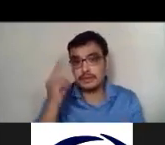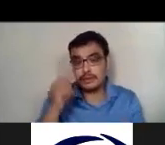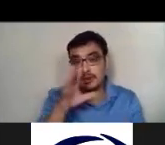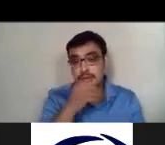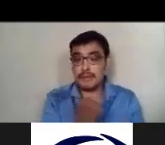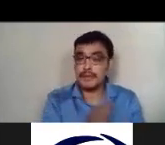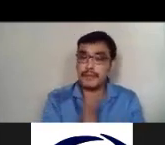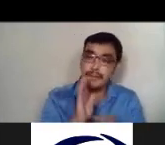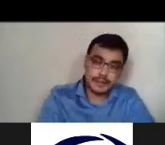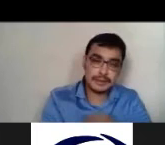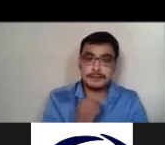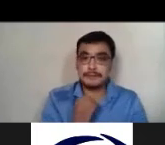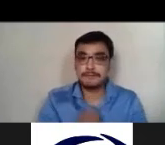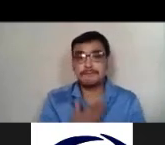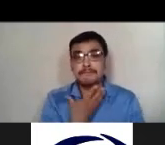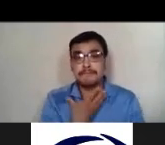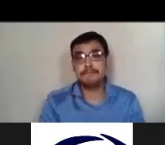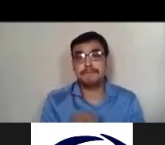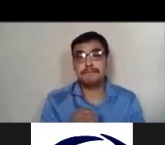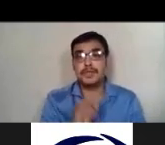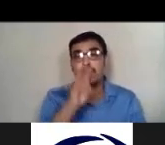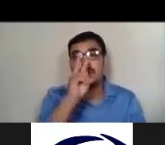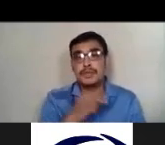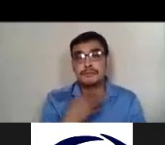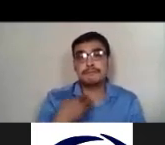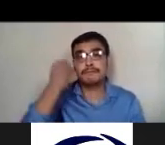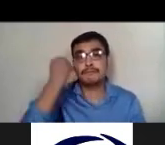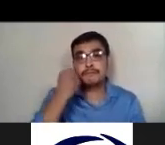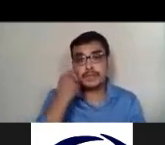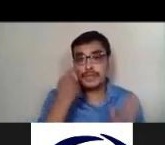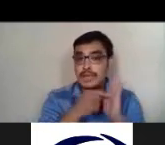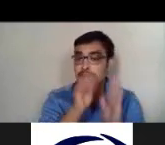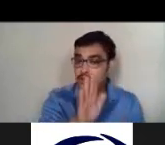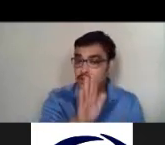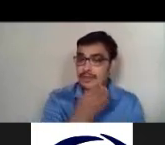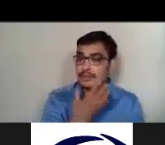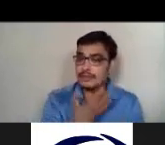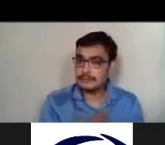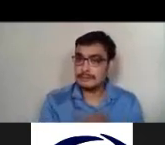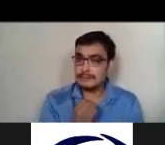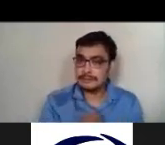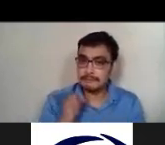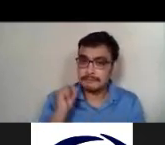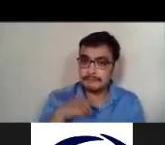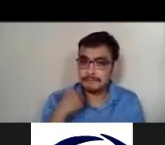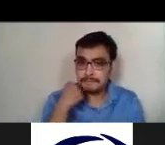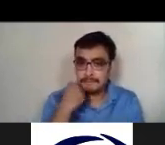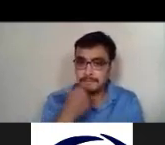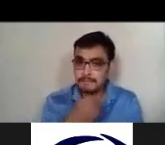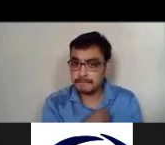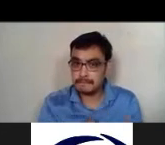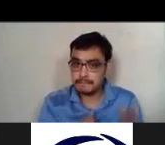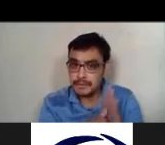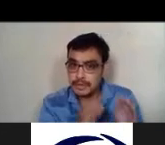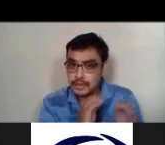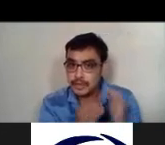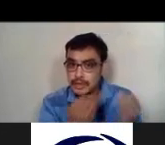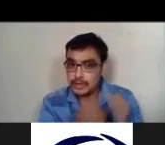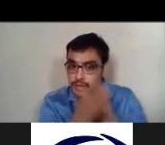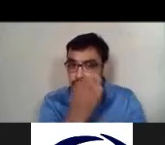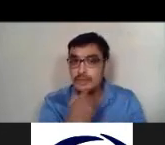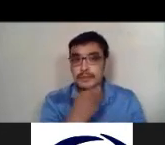भएकै अवस्थामा चाहिँ सुसाइड भइराखेका देखिन्छ र डिप्रेसनलाई हामीले उपचार गर्न सक्यौँ भने सुसाइडमा जान सक्दैन.